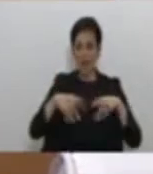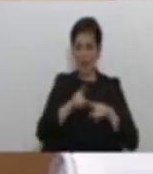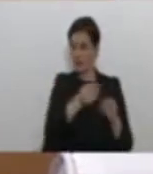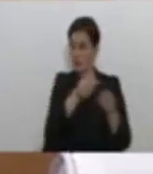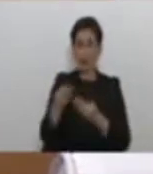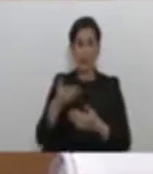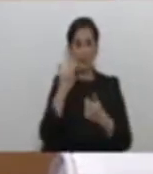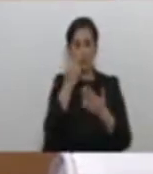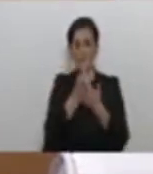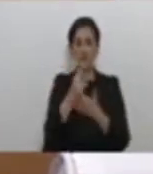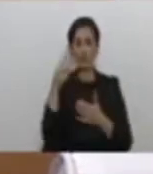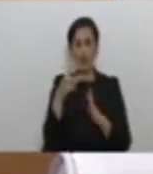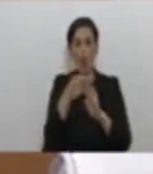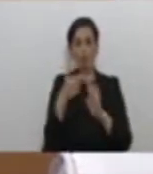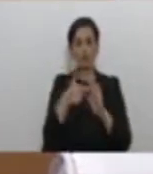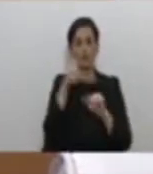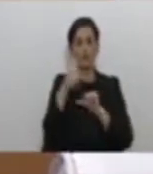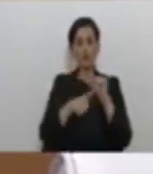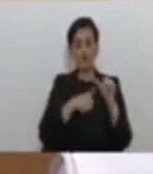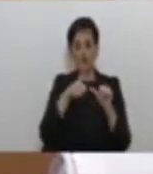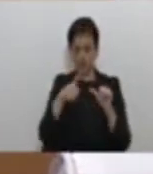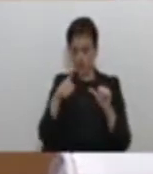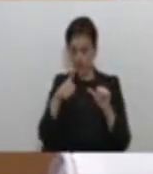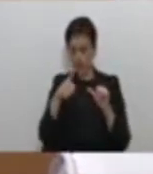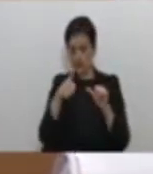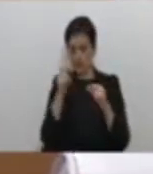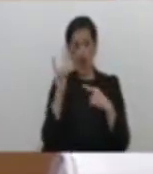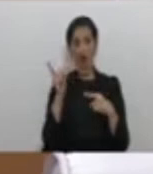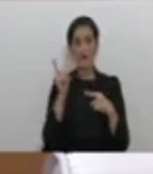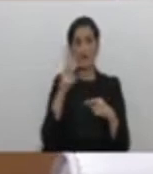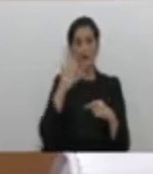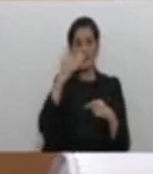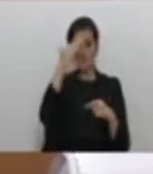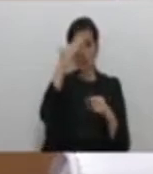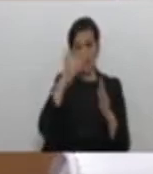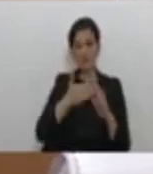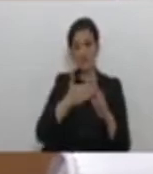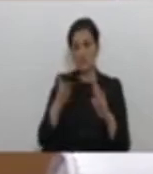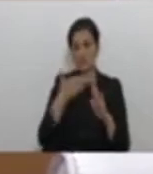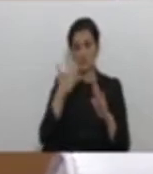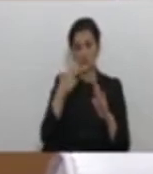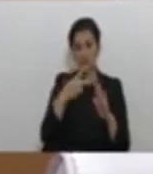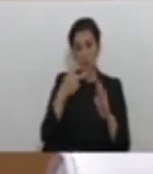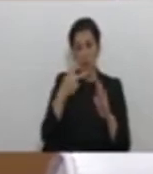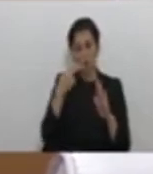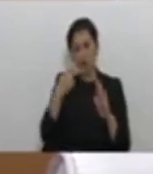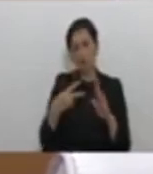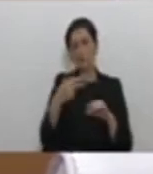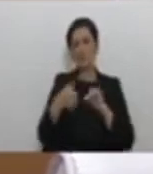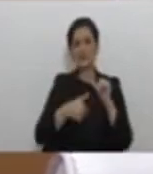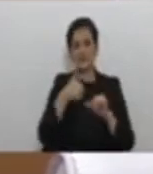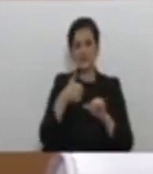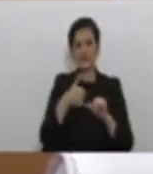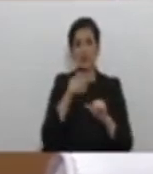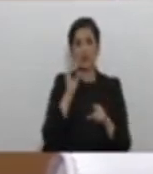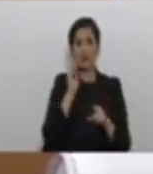რომ 2017 წლიდან მოყოლებული პრაქტიკით აპრილ-მაის არ გადაშორებია, თუ არ ჩავთვლით 2020 წლის წელს,